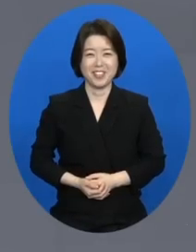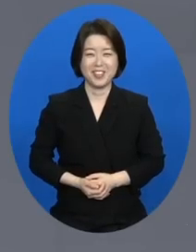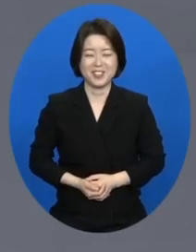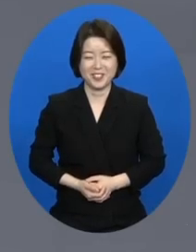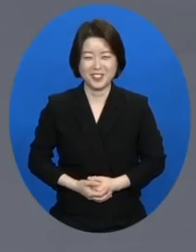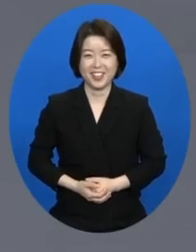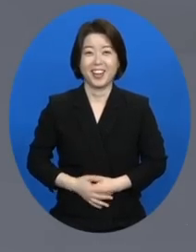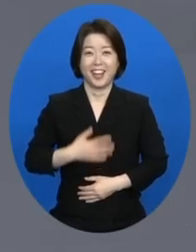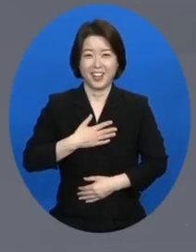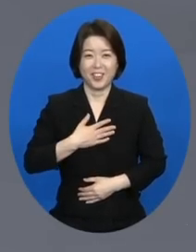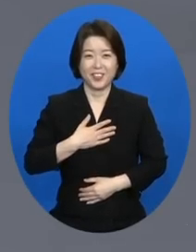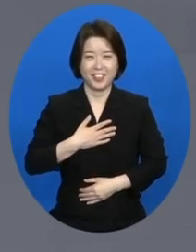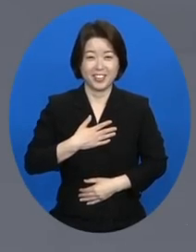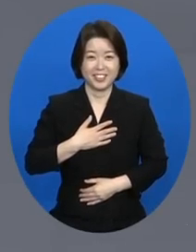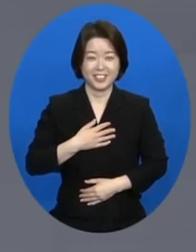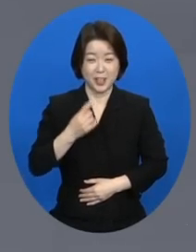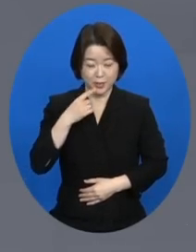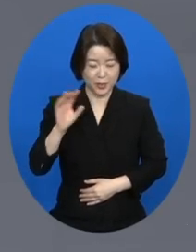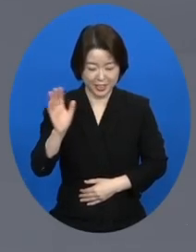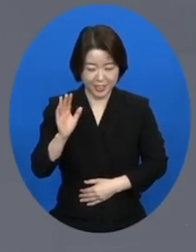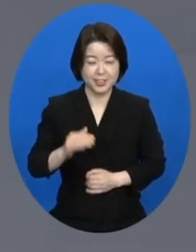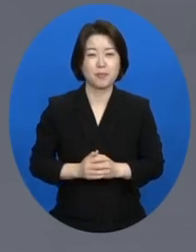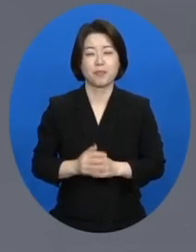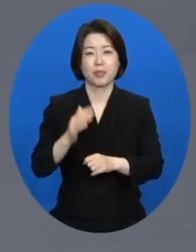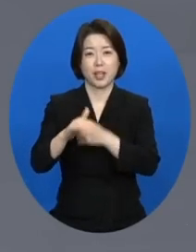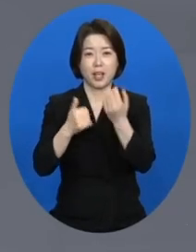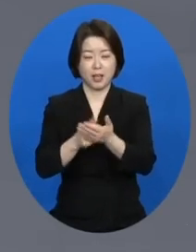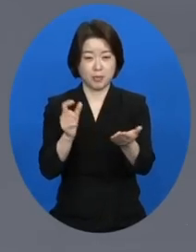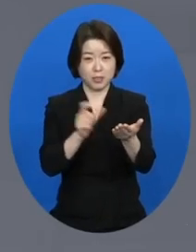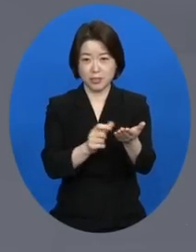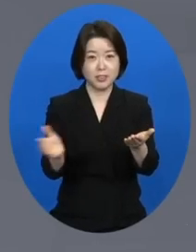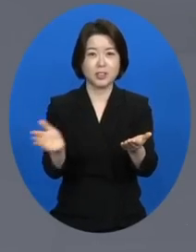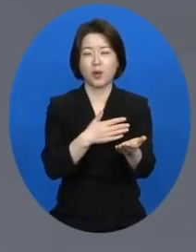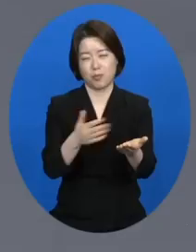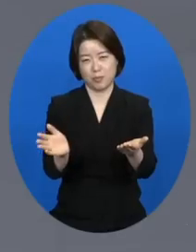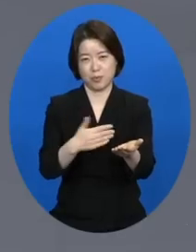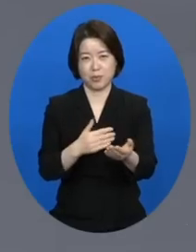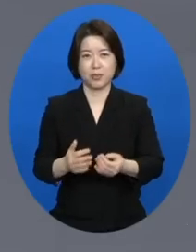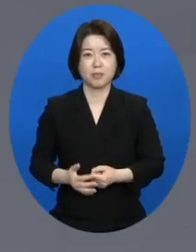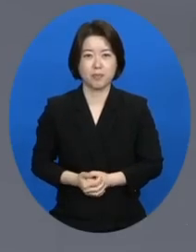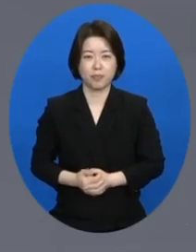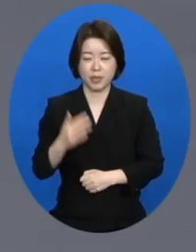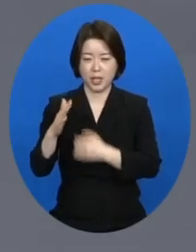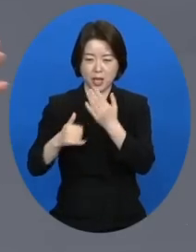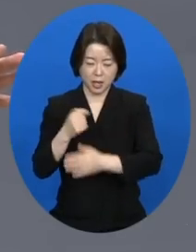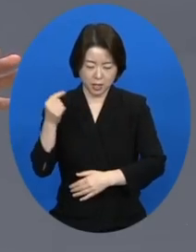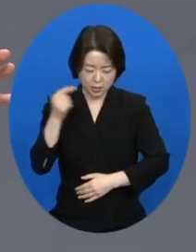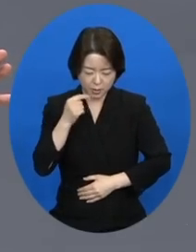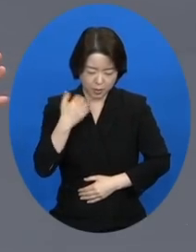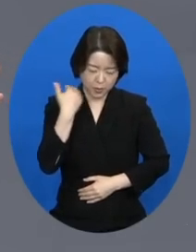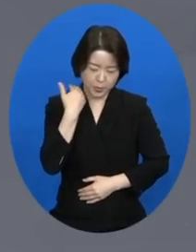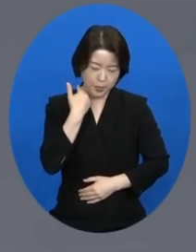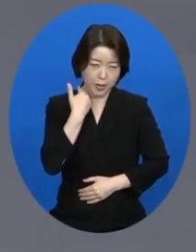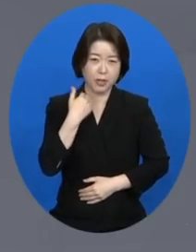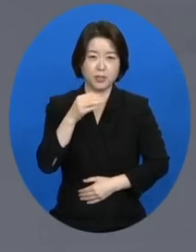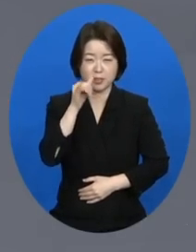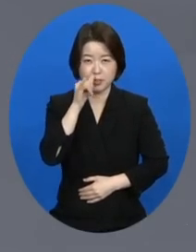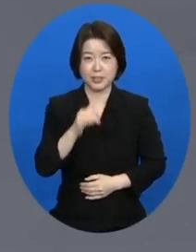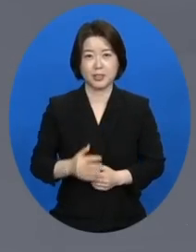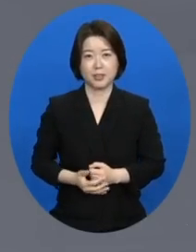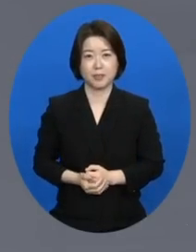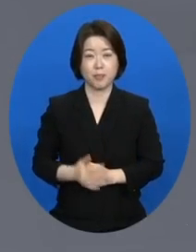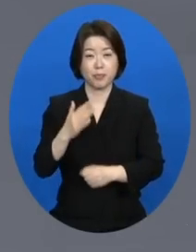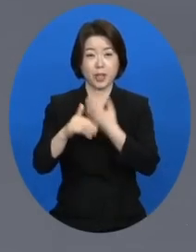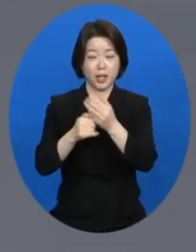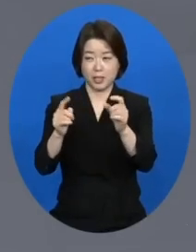네 안 속으시네요. 하나님이 등장하지 않으십니다. 하나님 철저하게 가려져 있어요. 하나님이라는